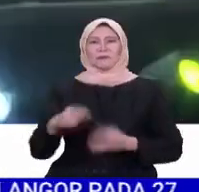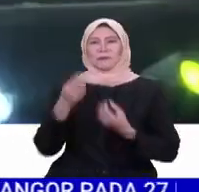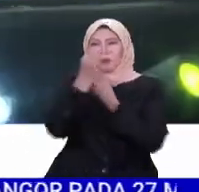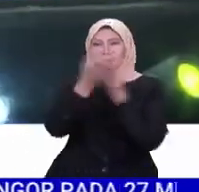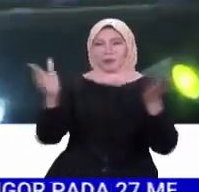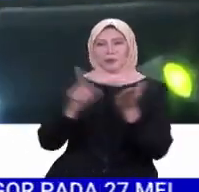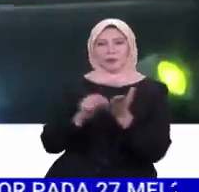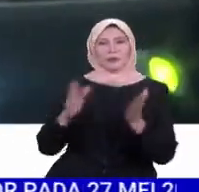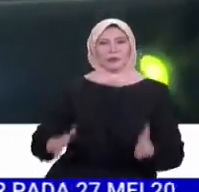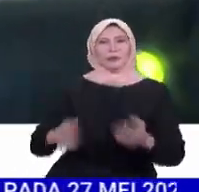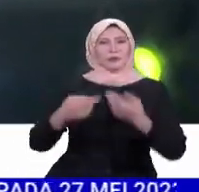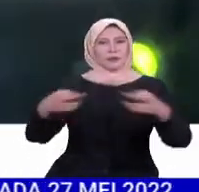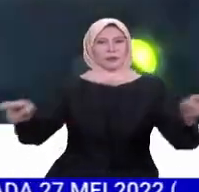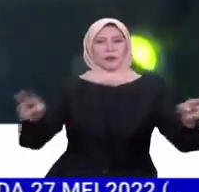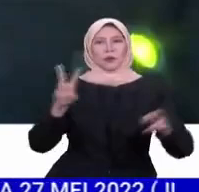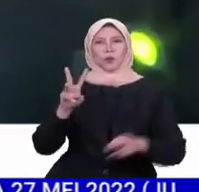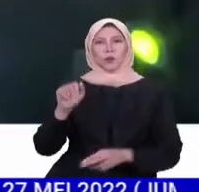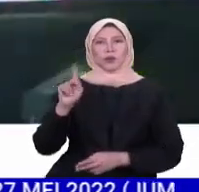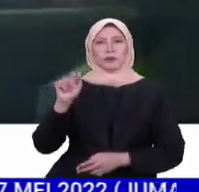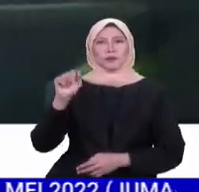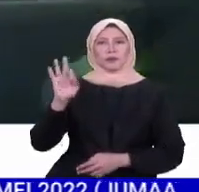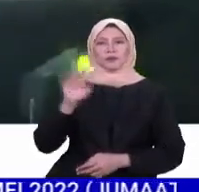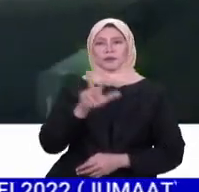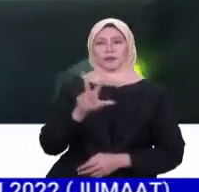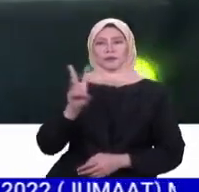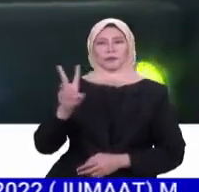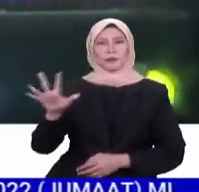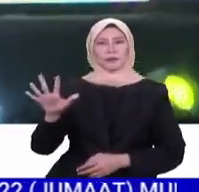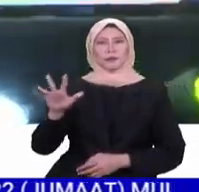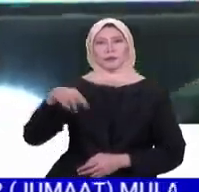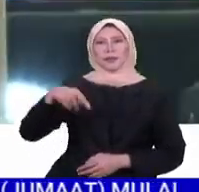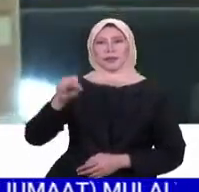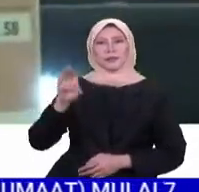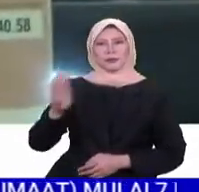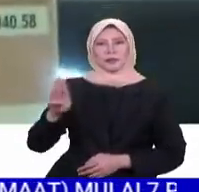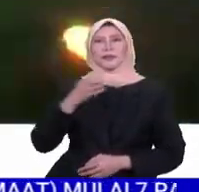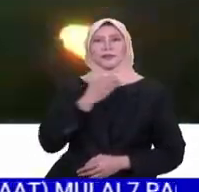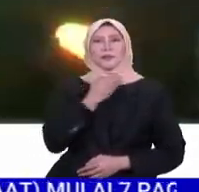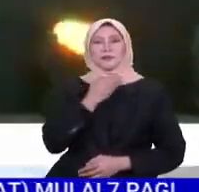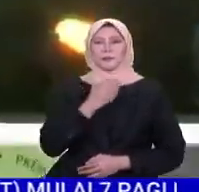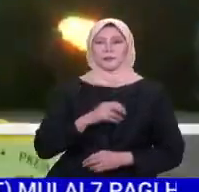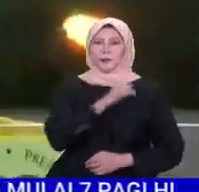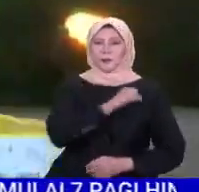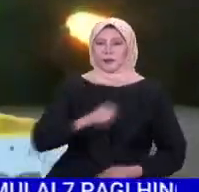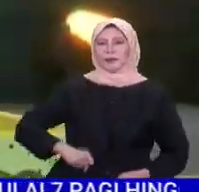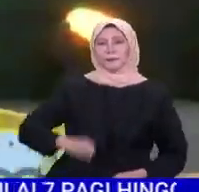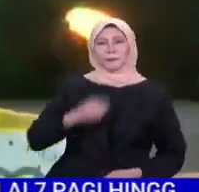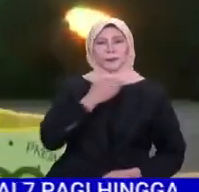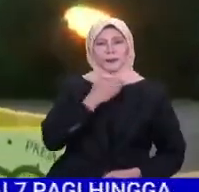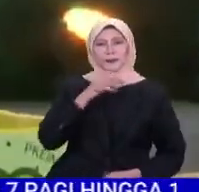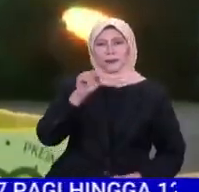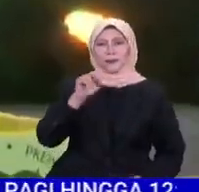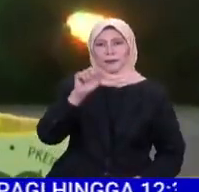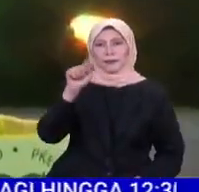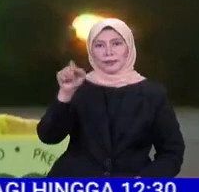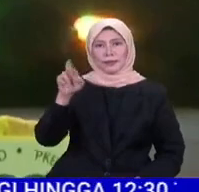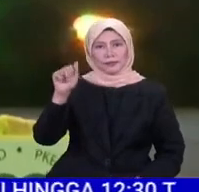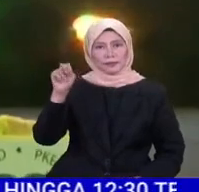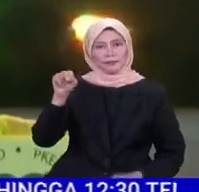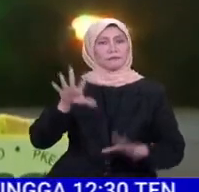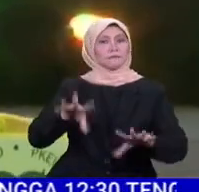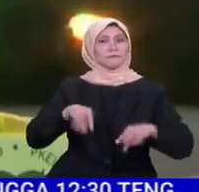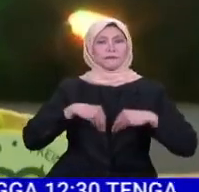pemberita pada Majlis pelancaran wakaf 365psd di Ipoh Sultan perak Sultan azlan Shah